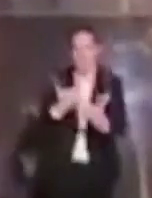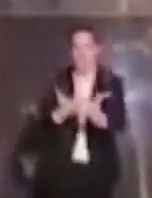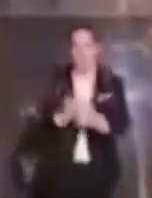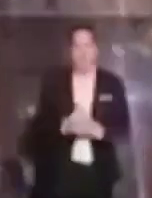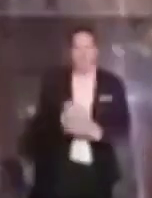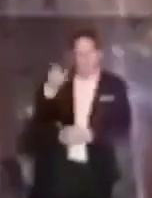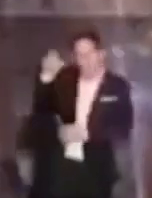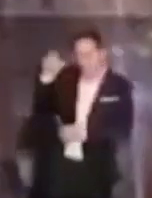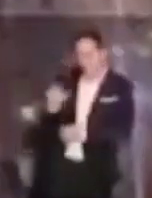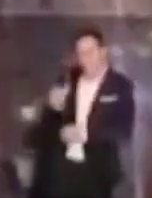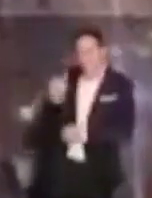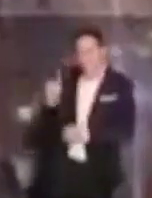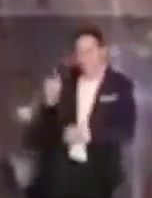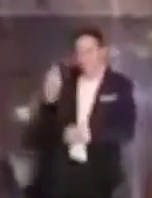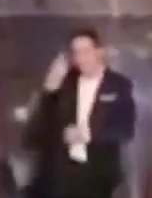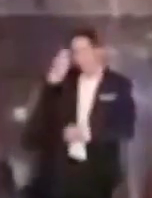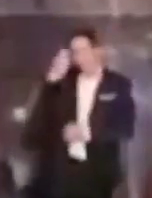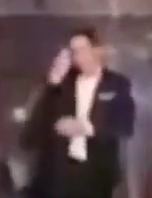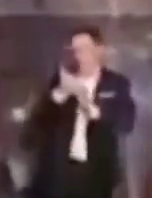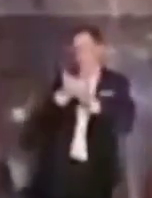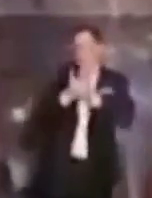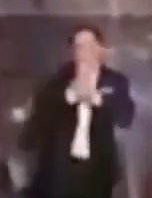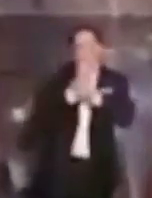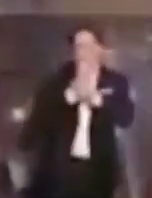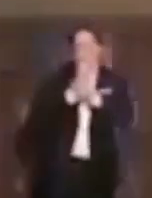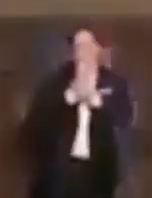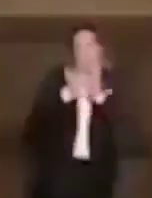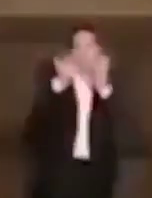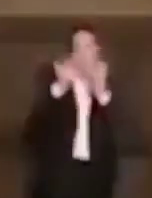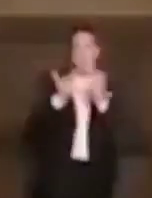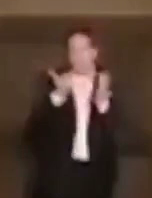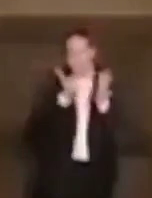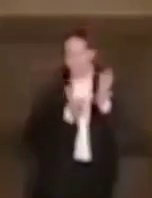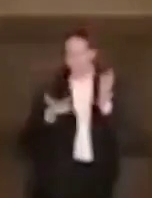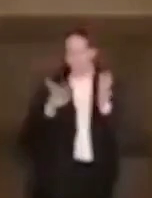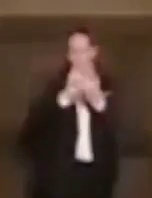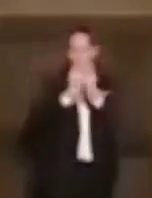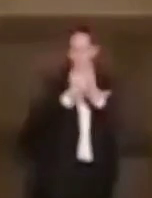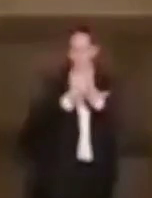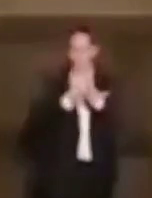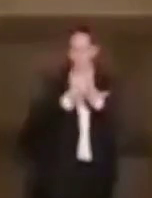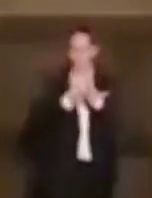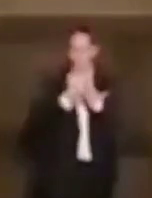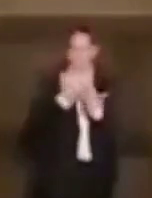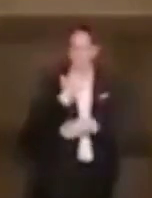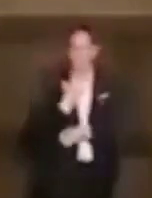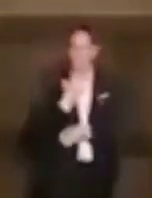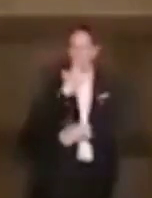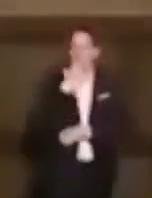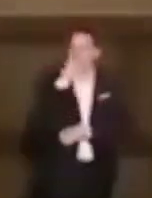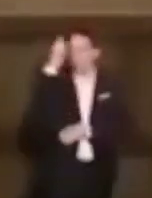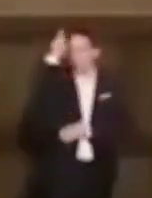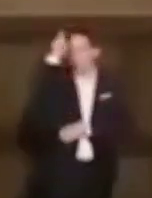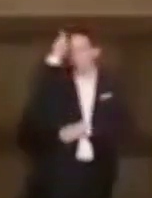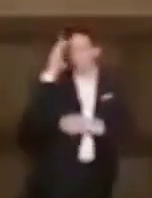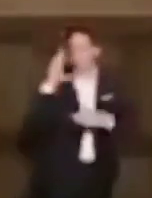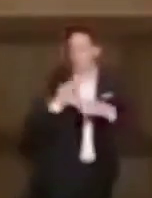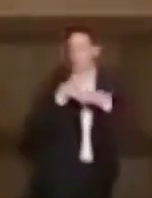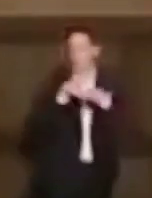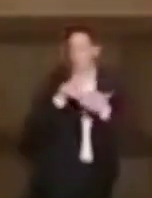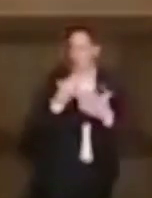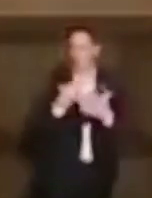به پیامبرتان کرده است. او را مقصر نمی دانید، چون